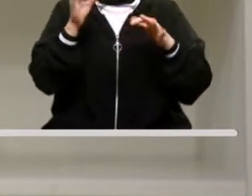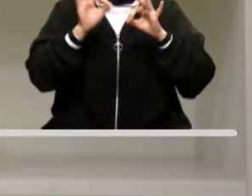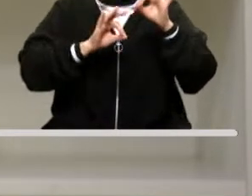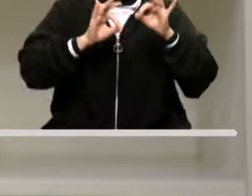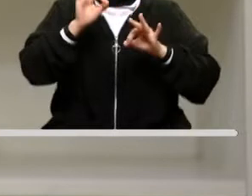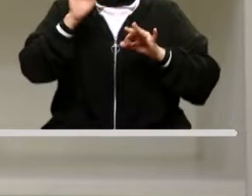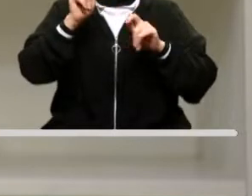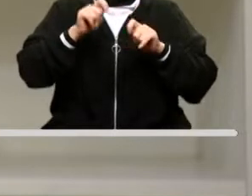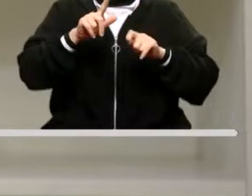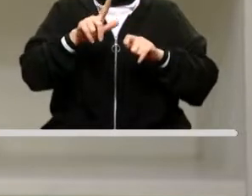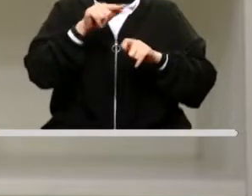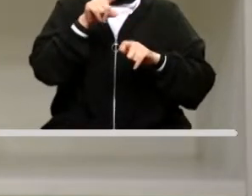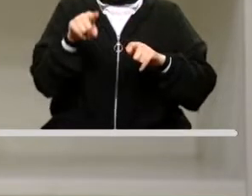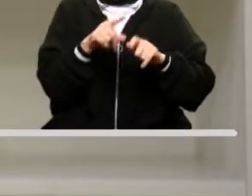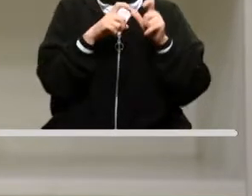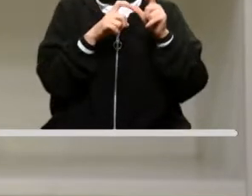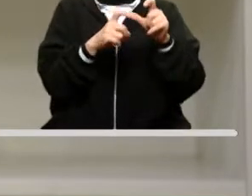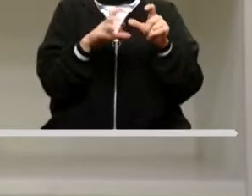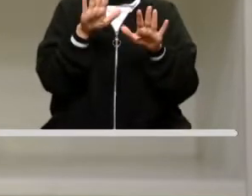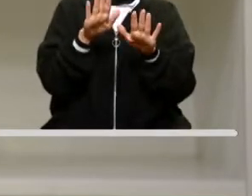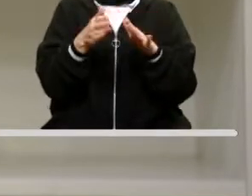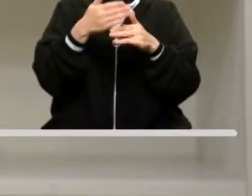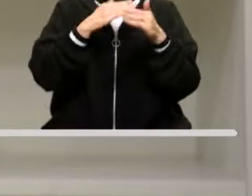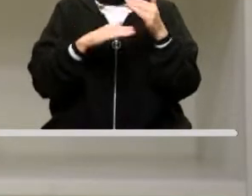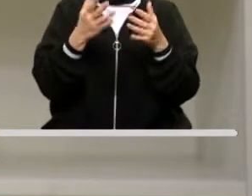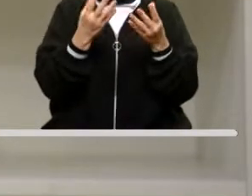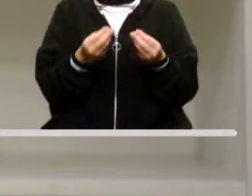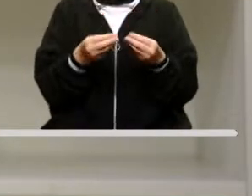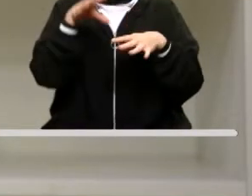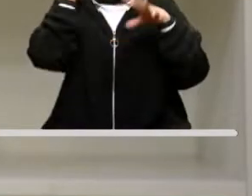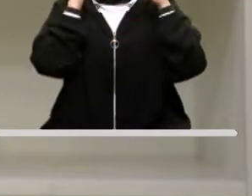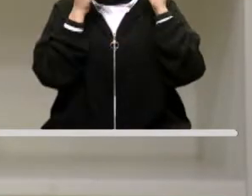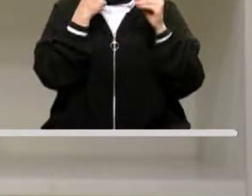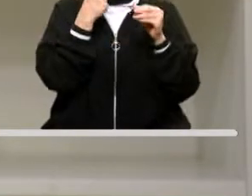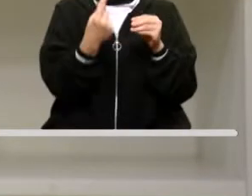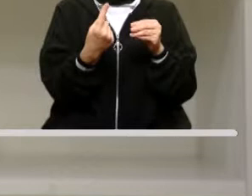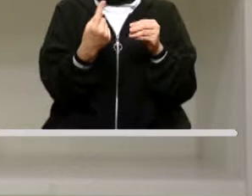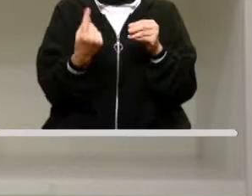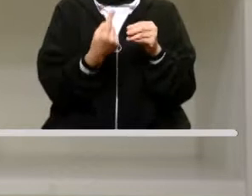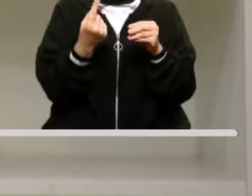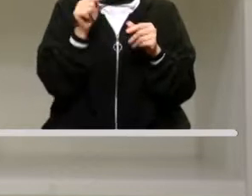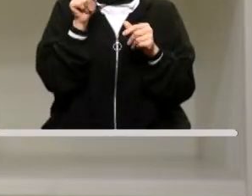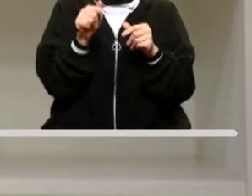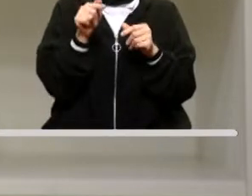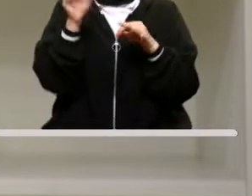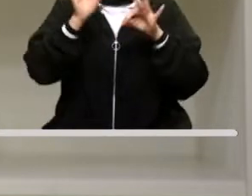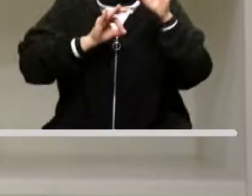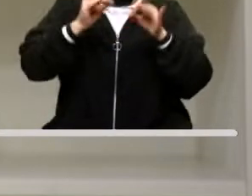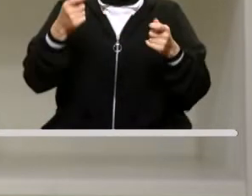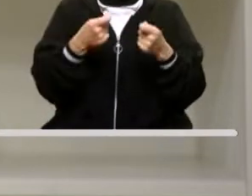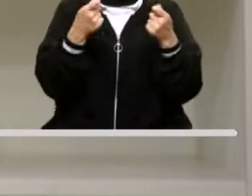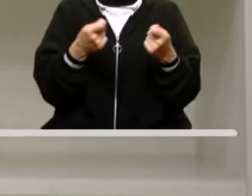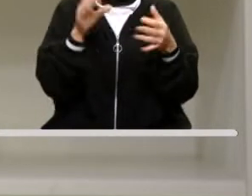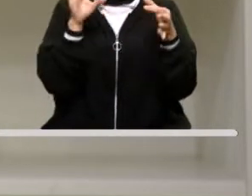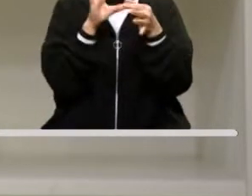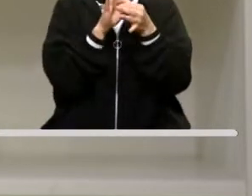sabit tutacağız, tüm bunları size soru olarak yönelteceğim. Ama öncelikli olarak öğrenme dediğimiz şeyin o çalışma disipliniyle, çalışma tarzıyla